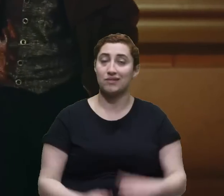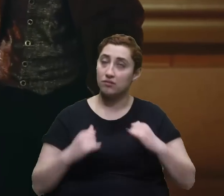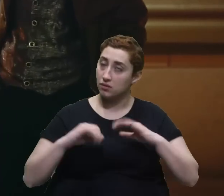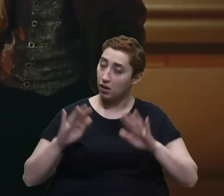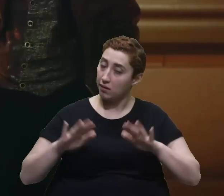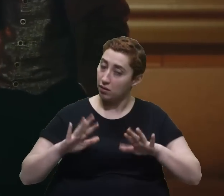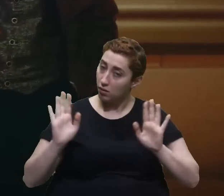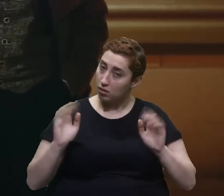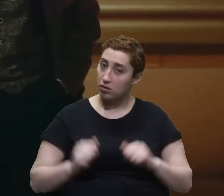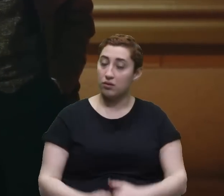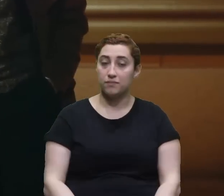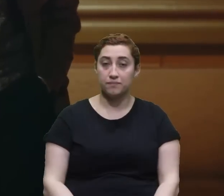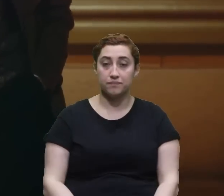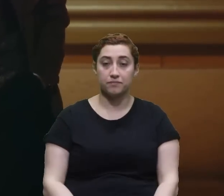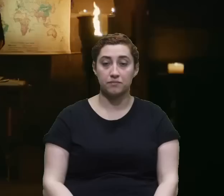Sakin ol, sakin ol.